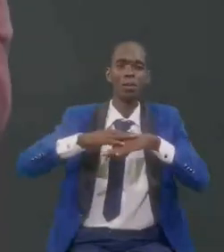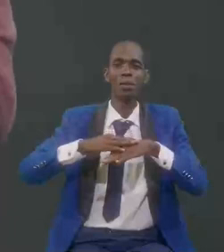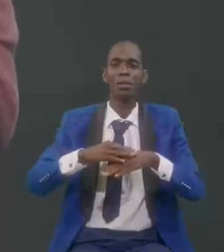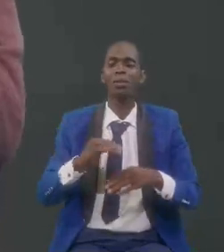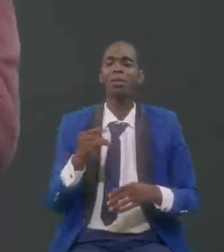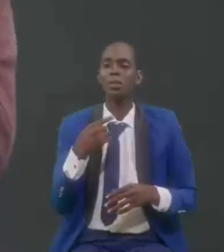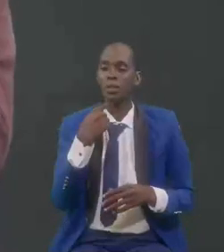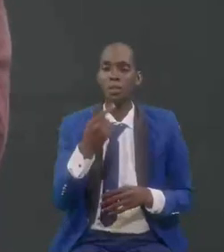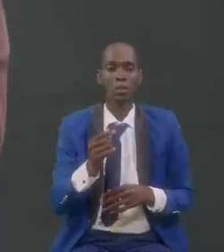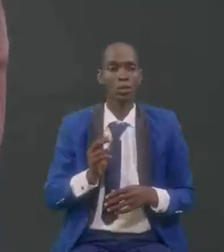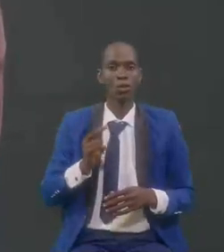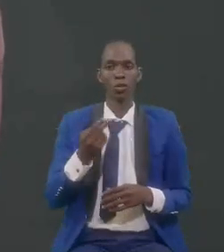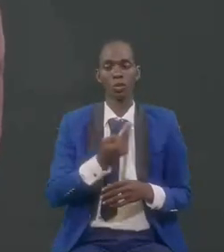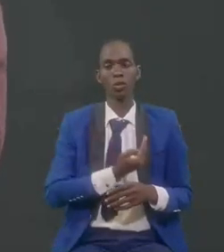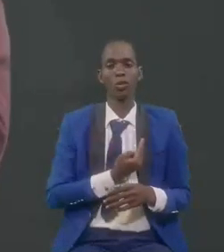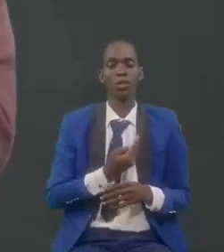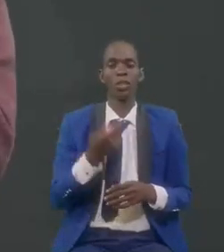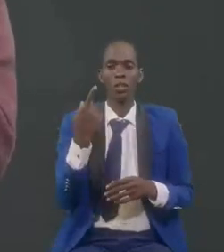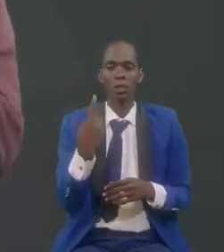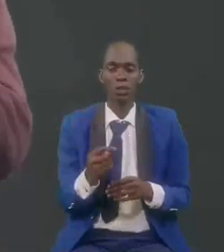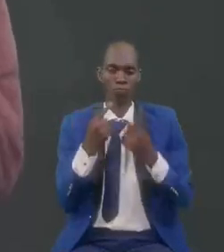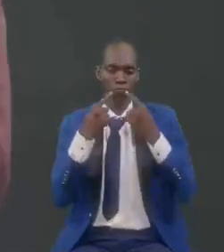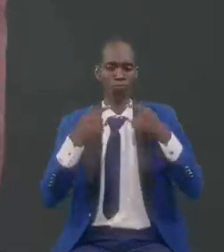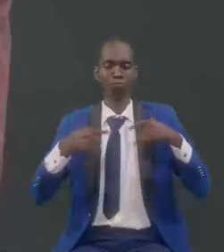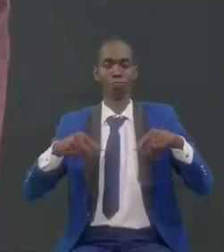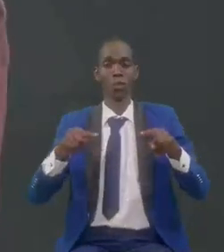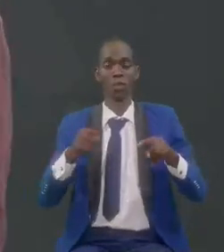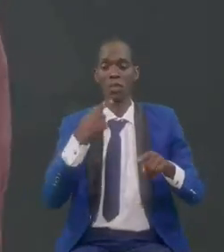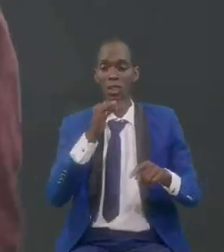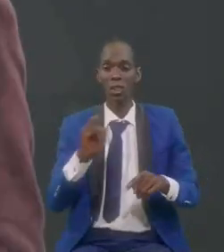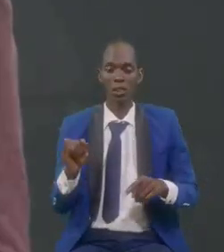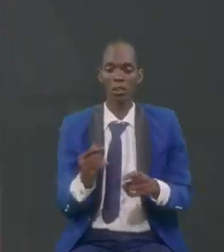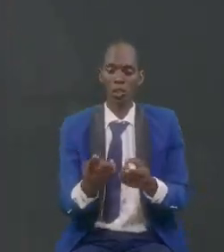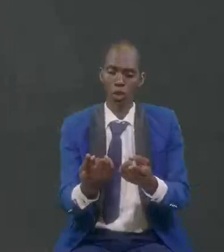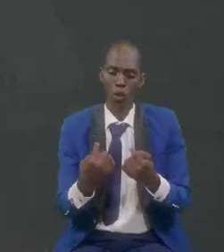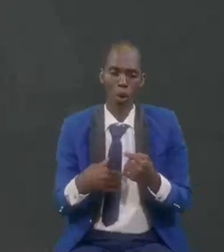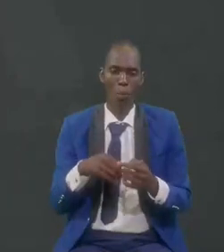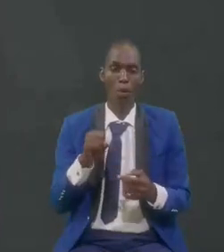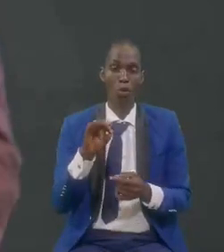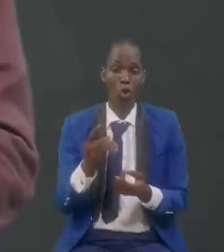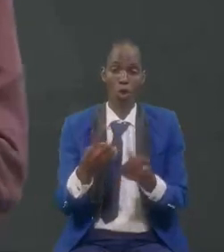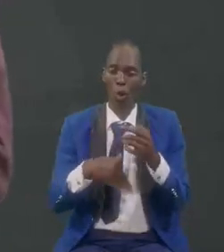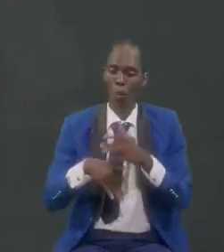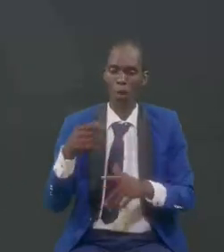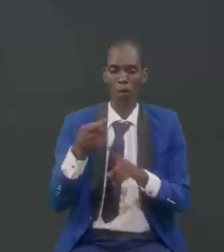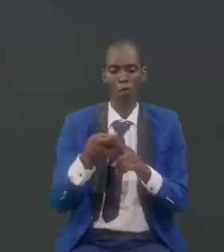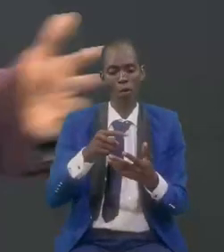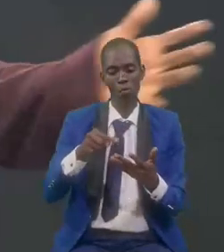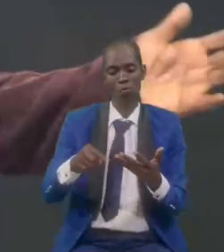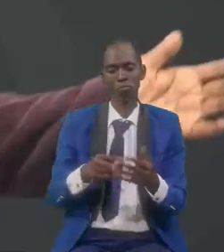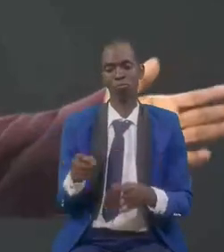Il nous lance la proclamation. C'est pourquoi sortez du milieu d'eux